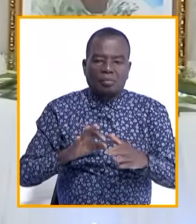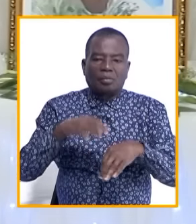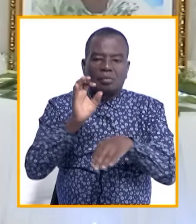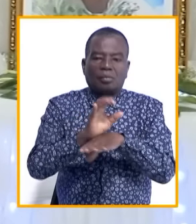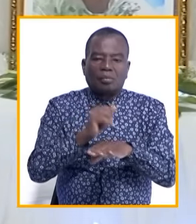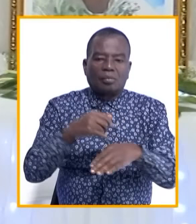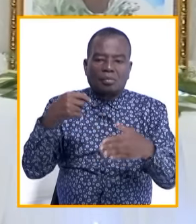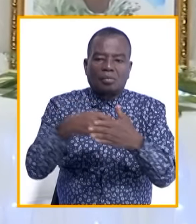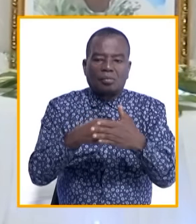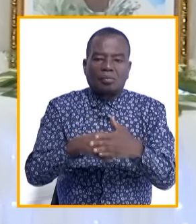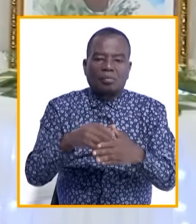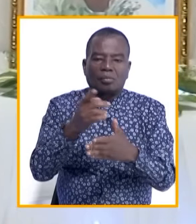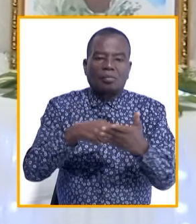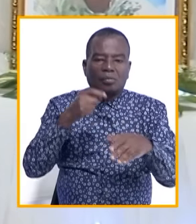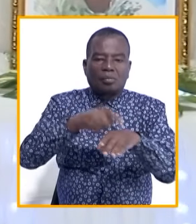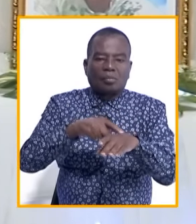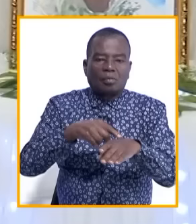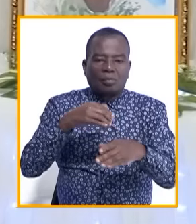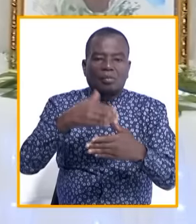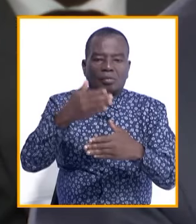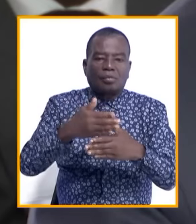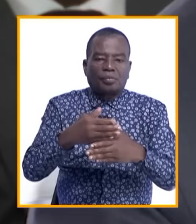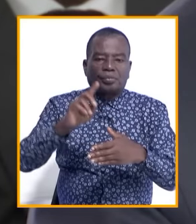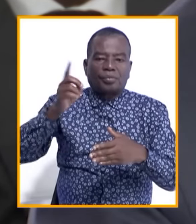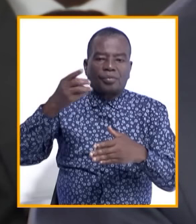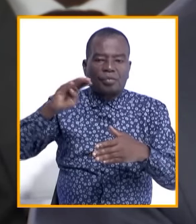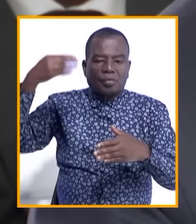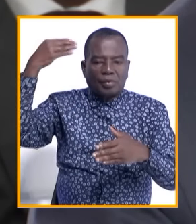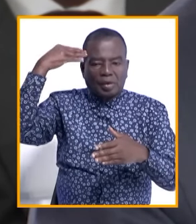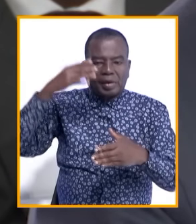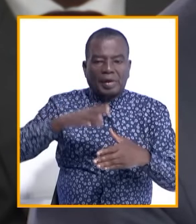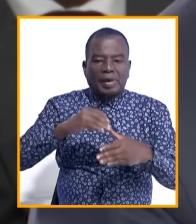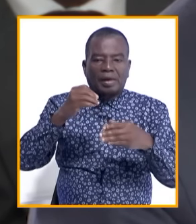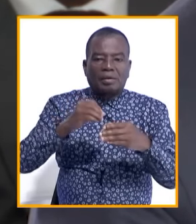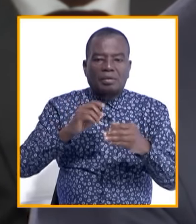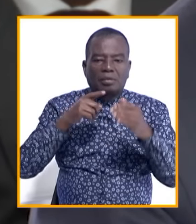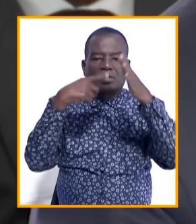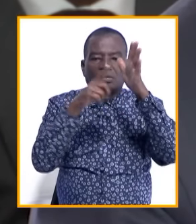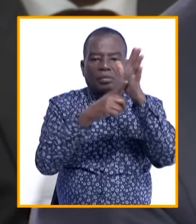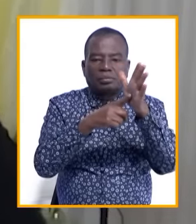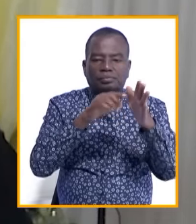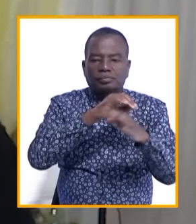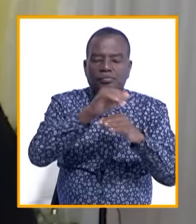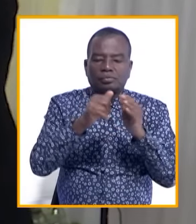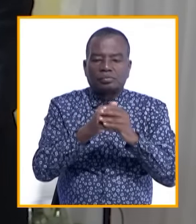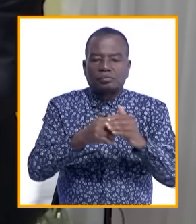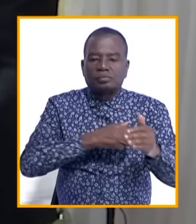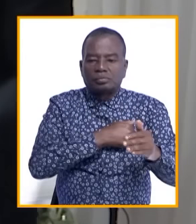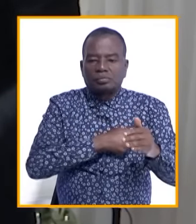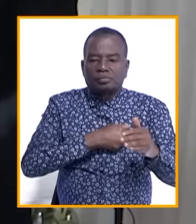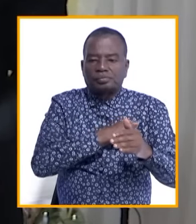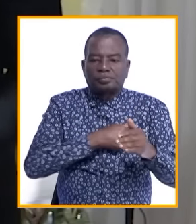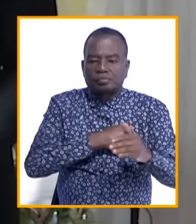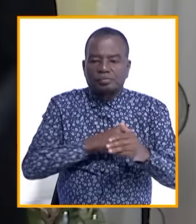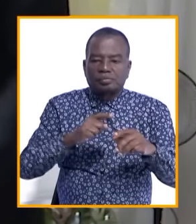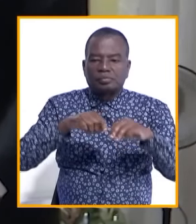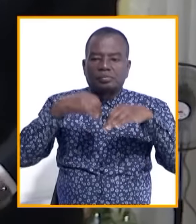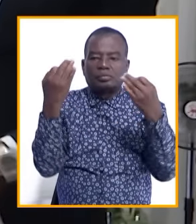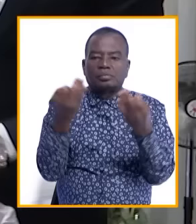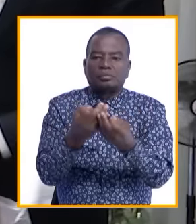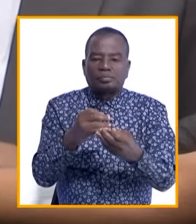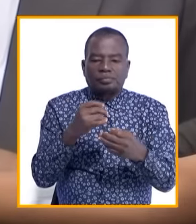manqué. Quelques instants plus tôt, le Premier ministre et sa délégation avaient présenté toute son affection et son soutien à la